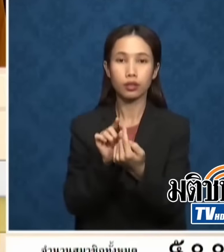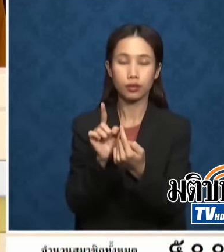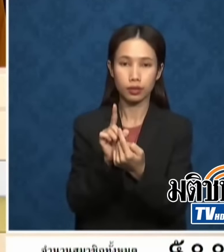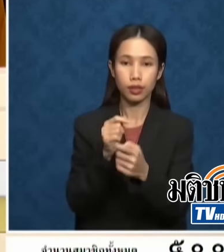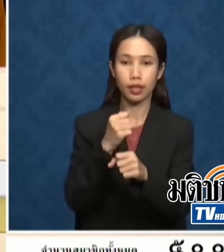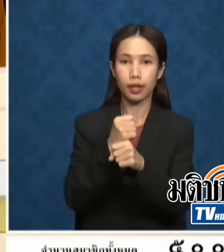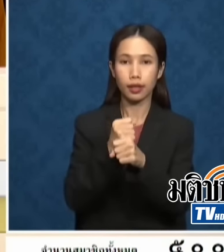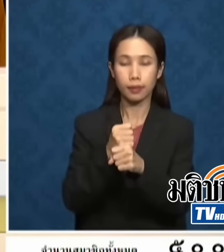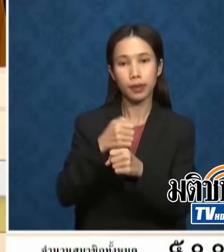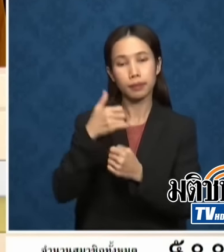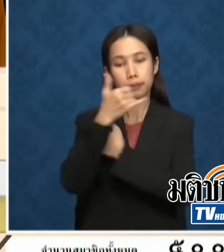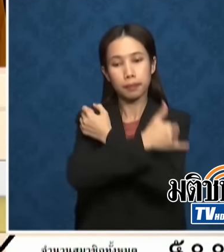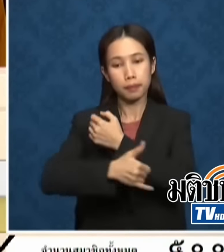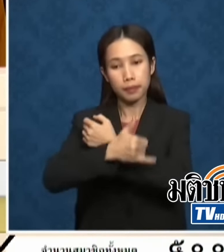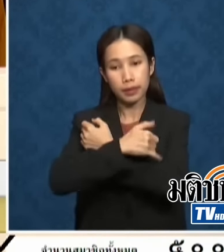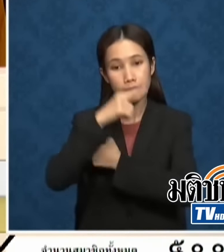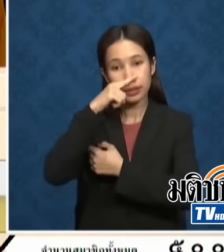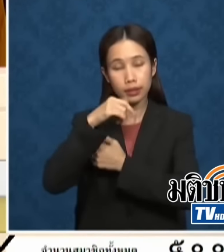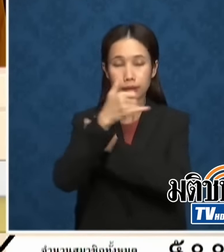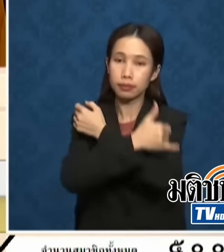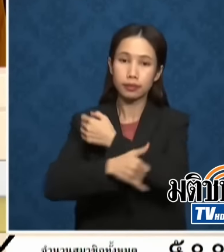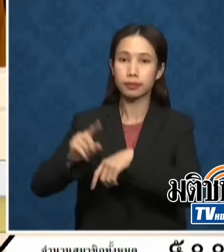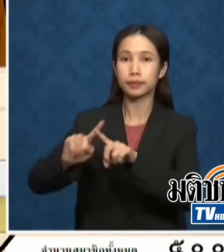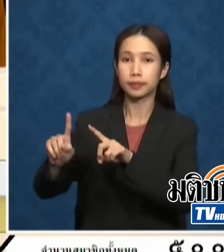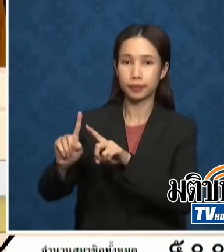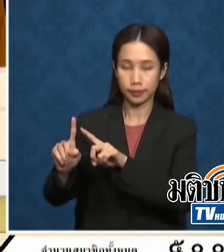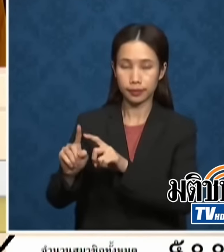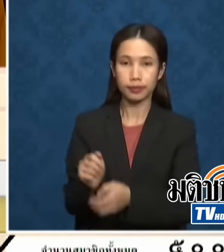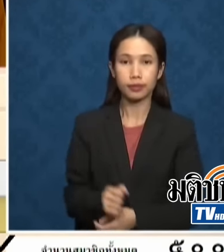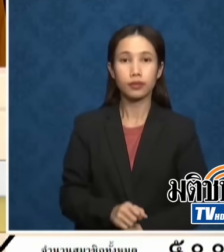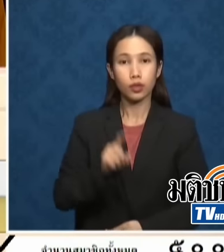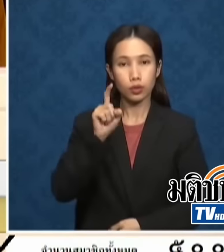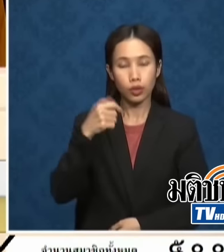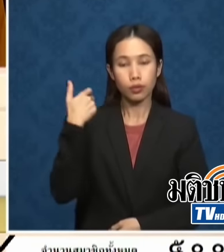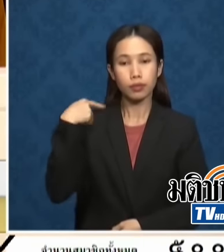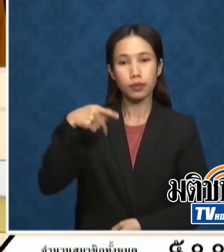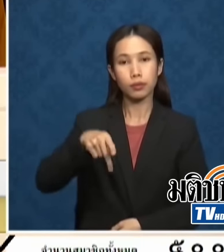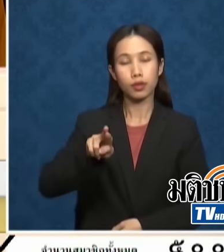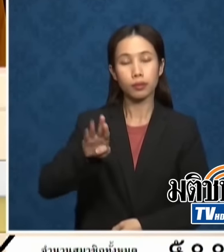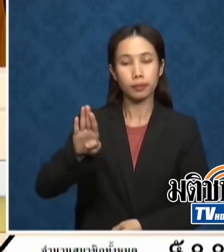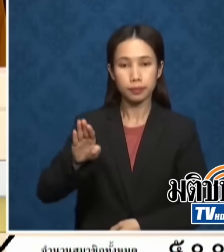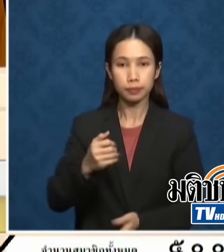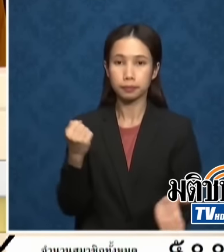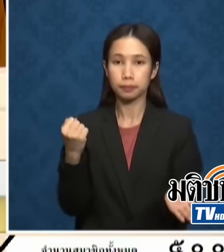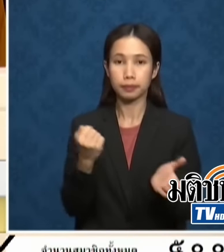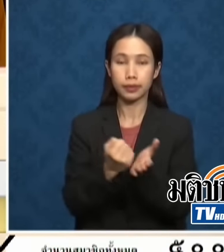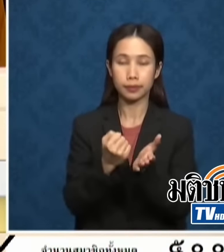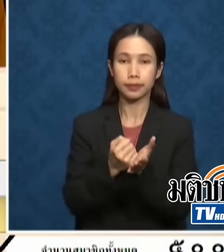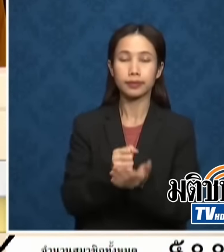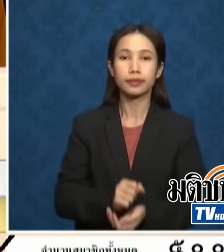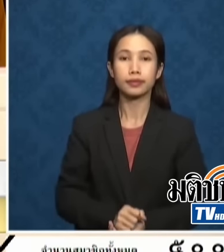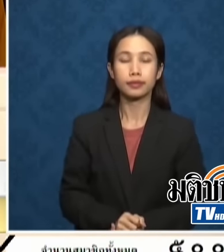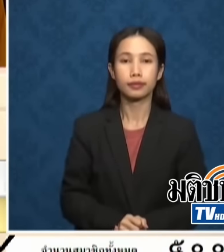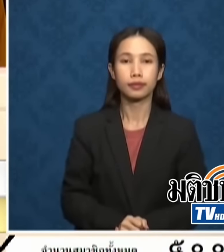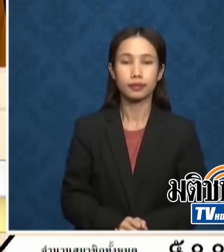รณีระหว่างประเทศจึงจำเป็นต้องมีการตราพระราชบัญญัติฉบับนี้